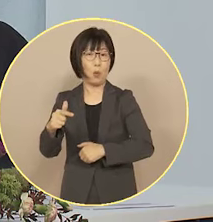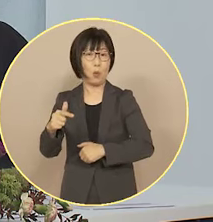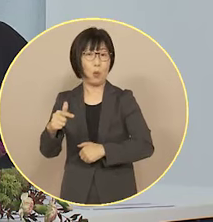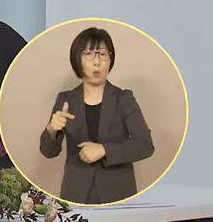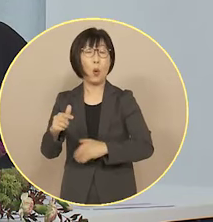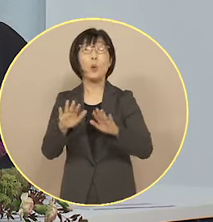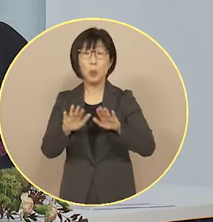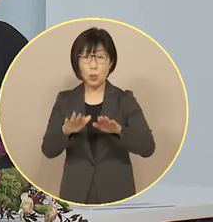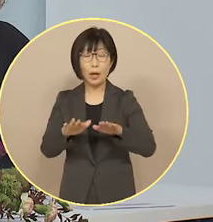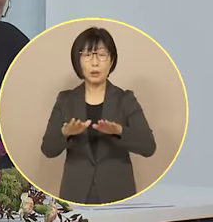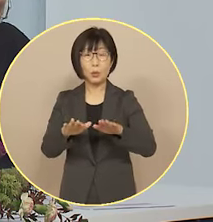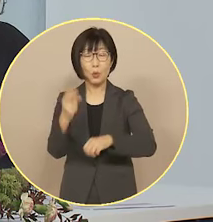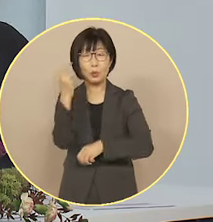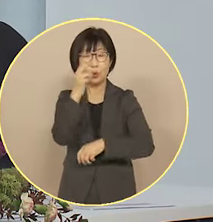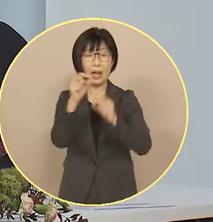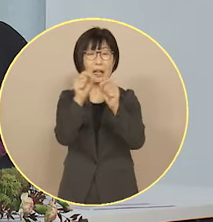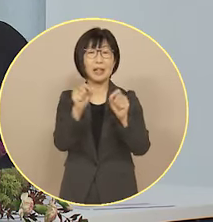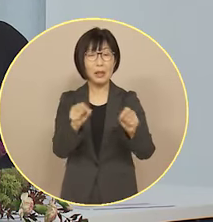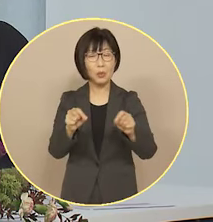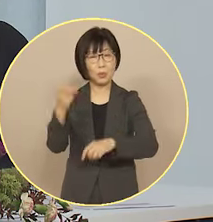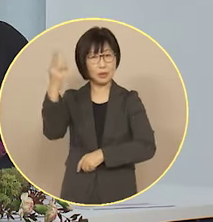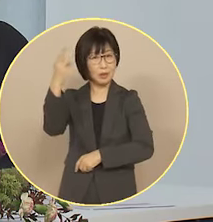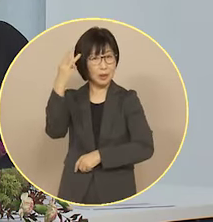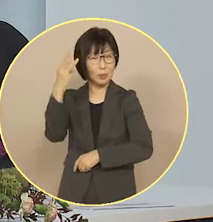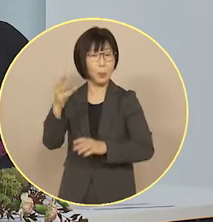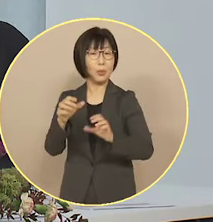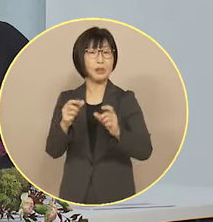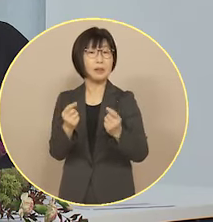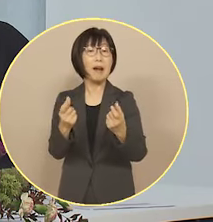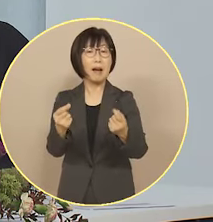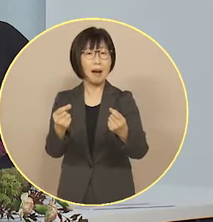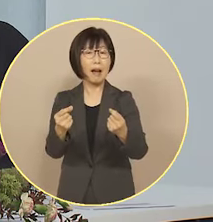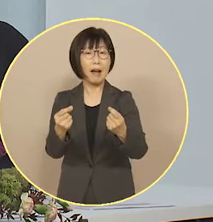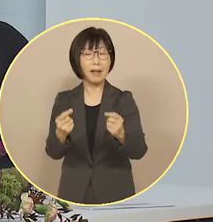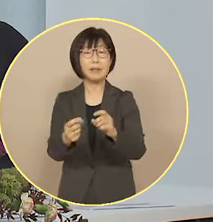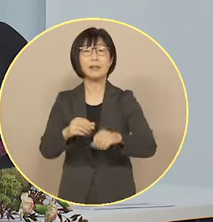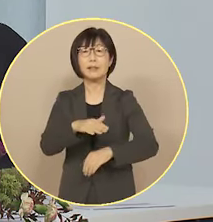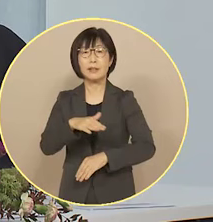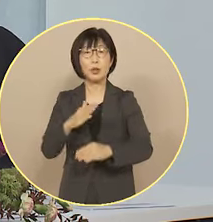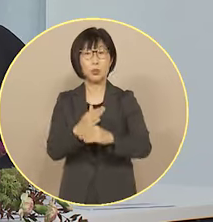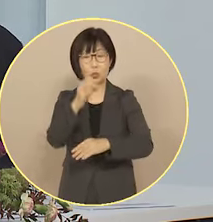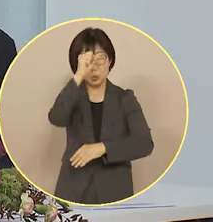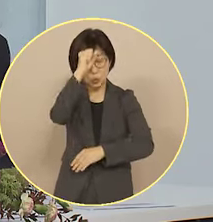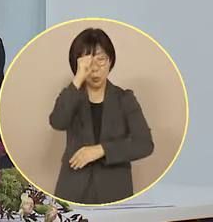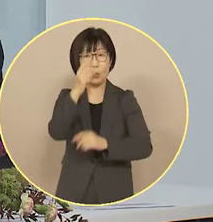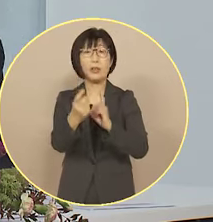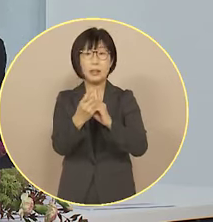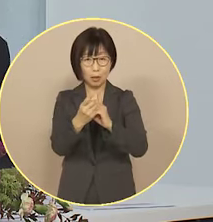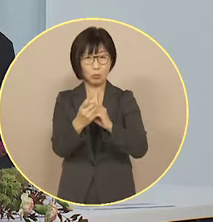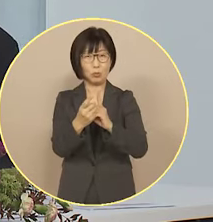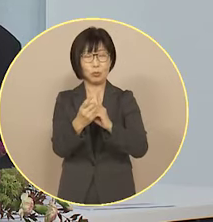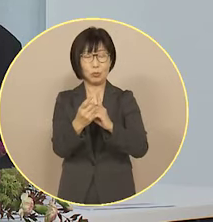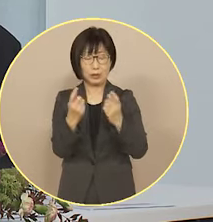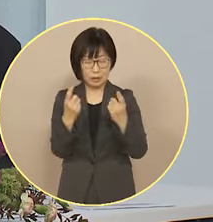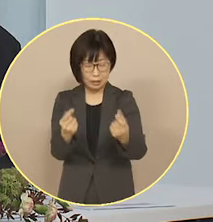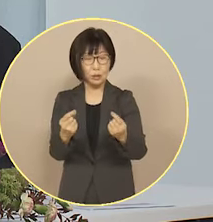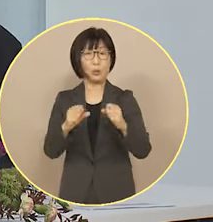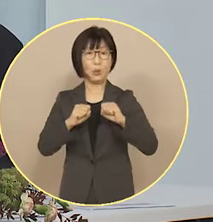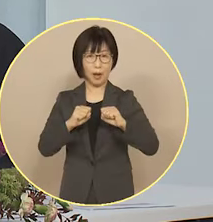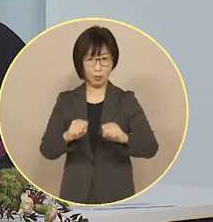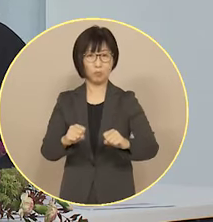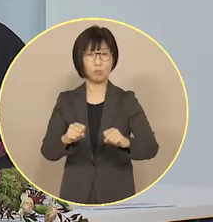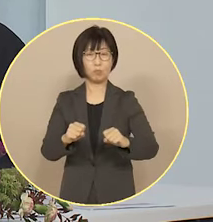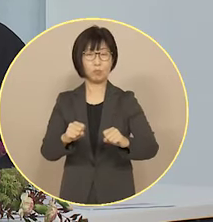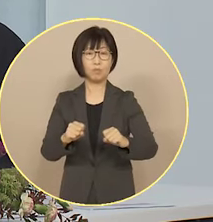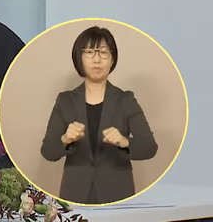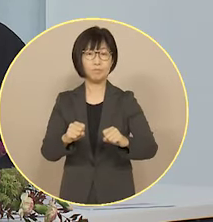ま今回の調査結果を参考にしていただいて熱中症対策にこれからも全力をあのきす